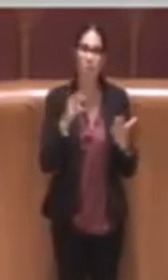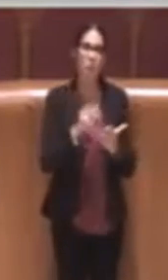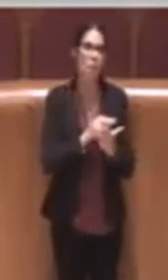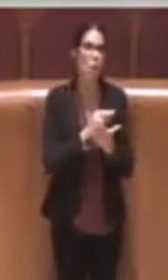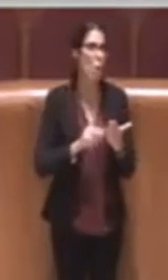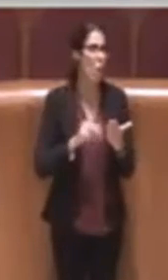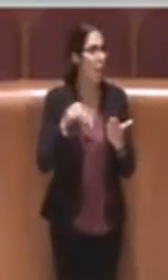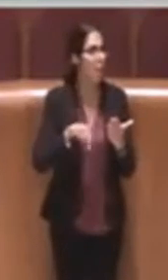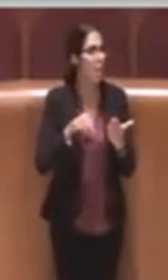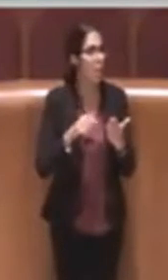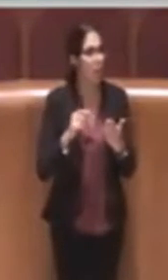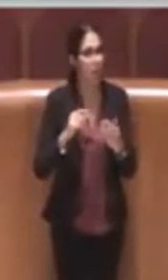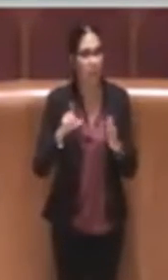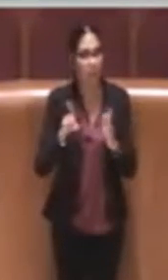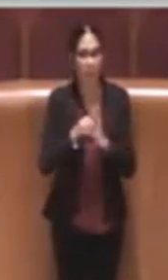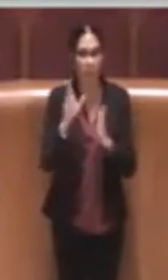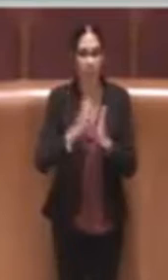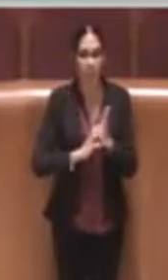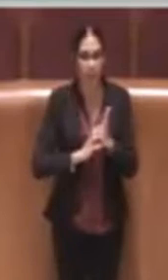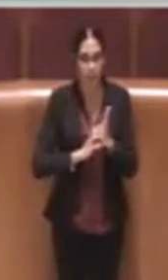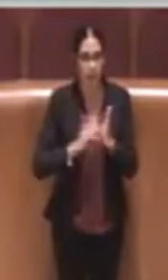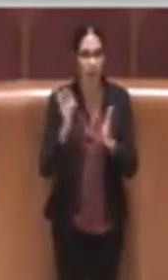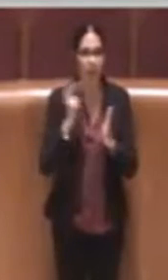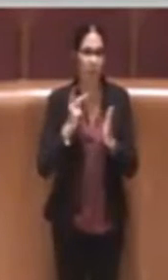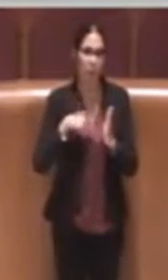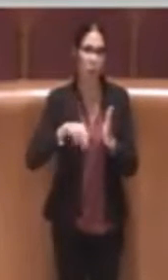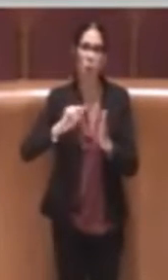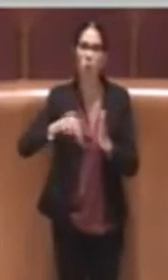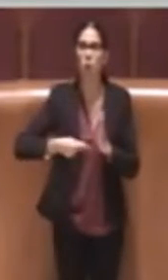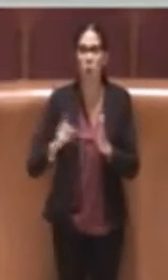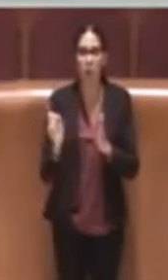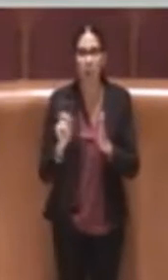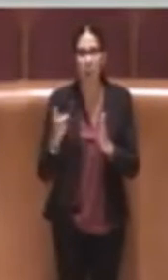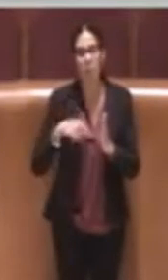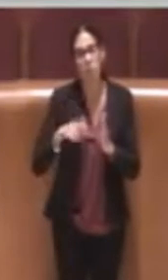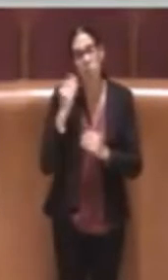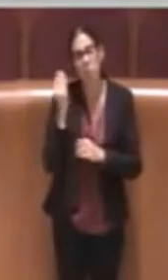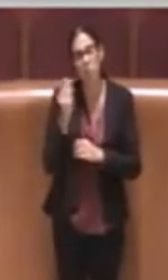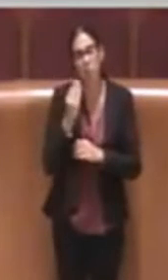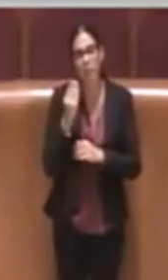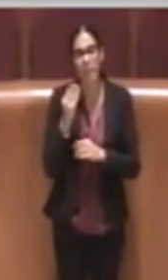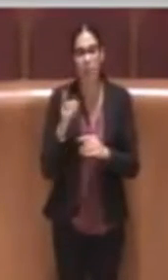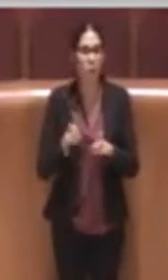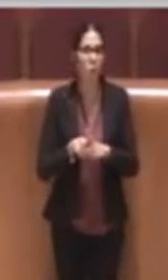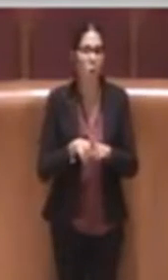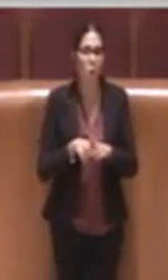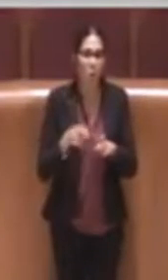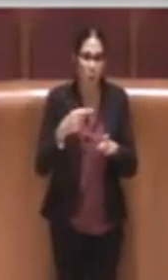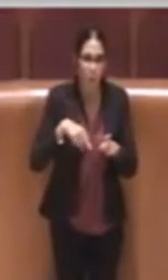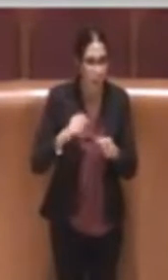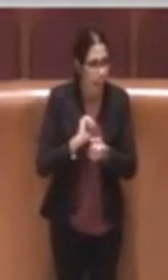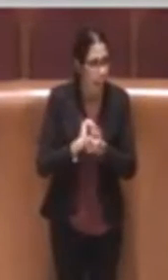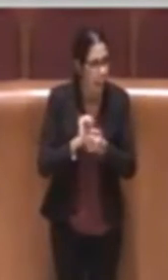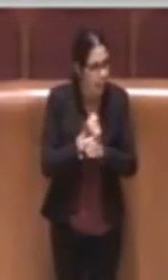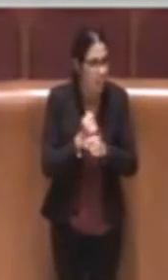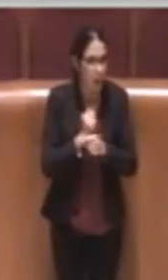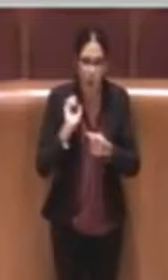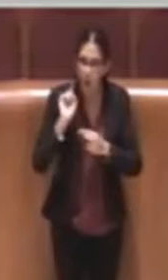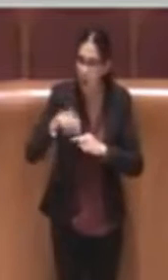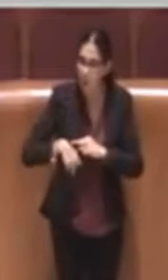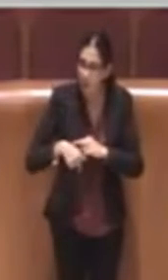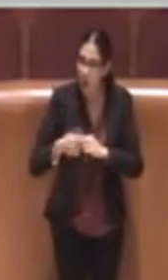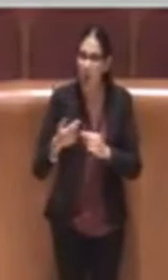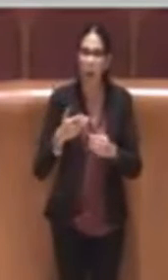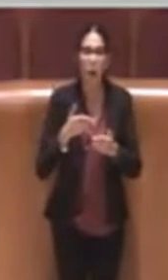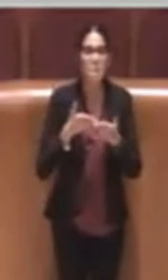favorevole su questa delibera, anche se non l'abbiamo sottoscritta, perché comunque pensiamo che con il lavoro che abbiamo fatto finora, con le mozioni di indirizzo